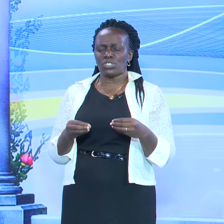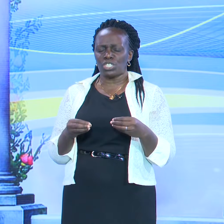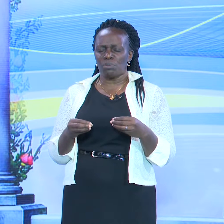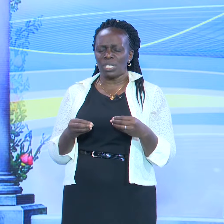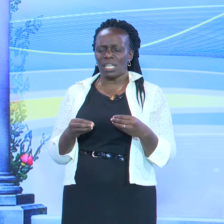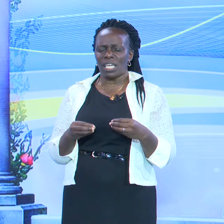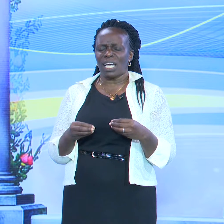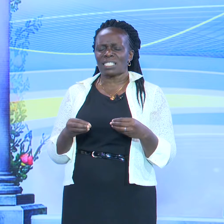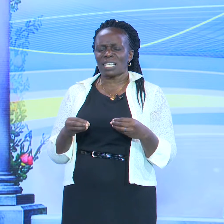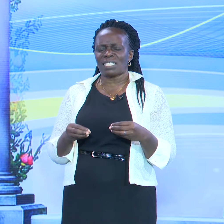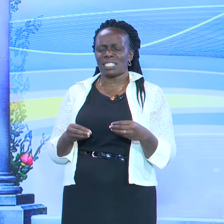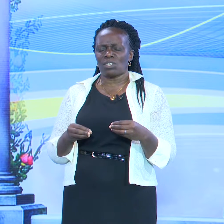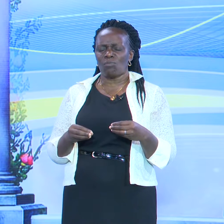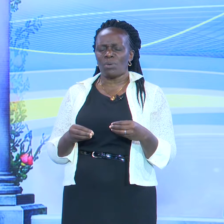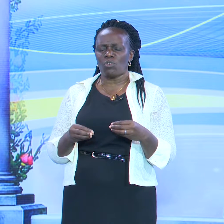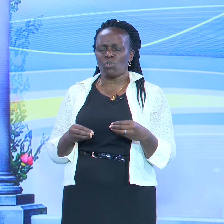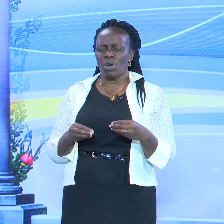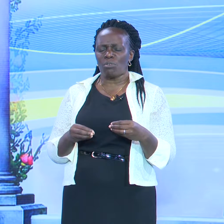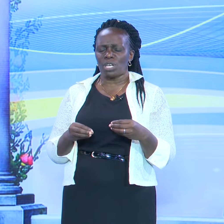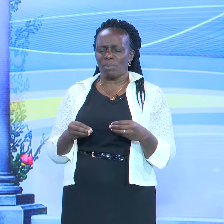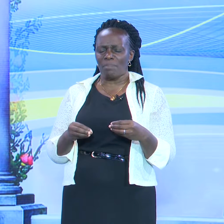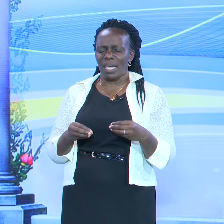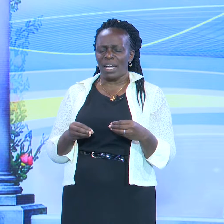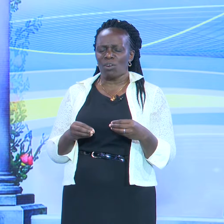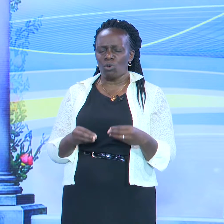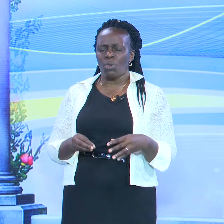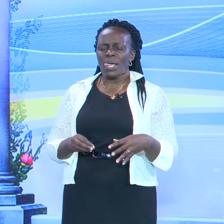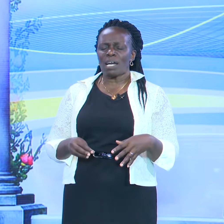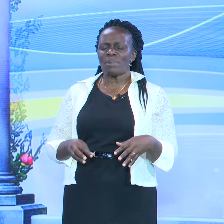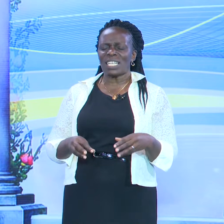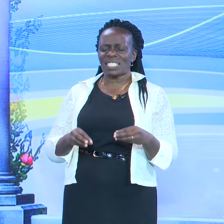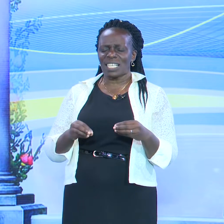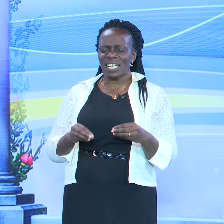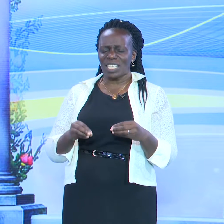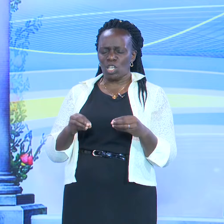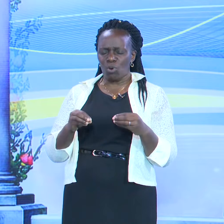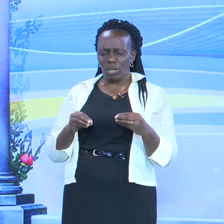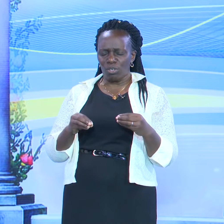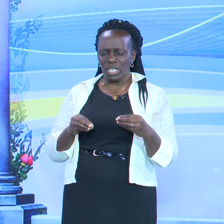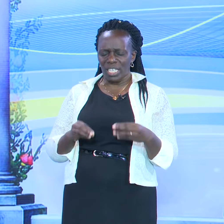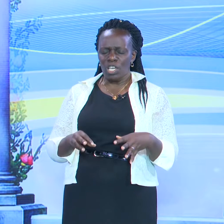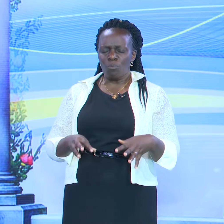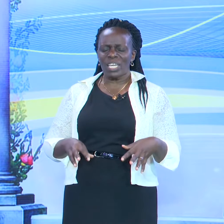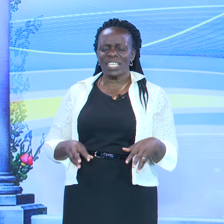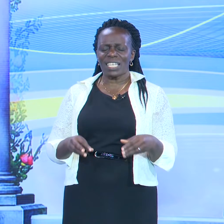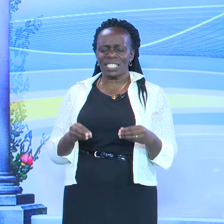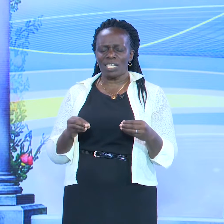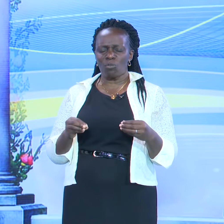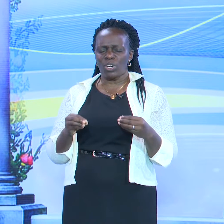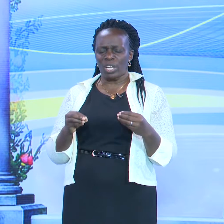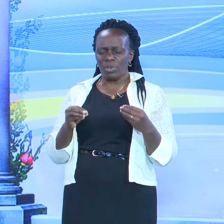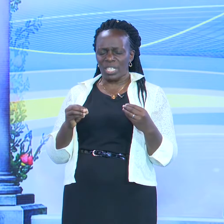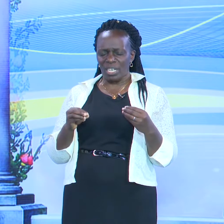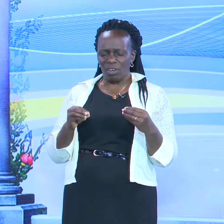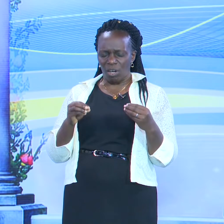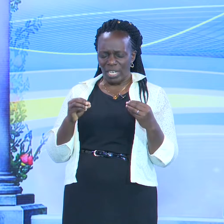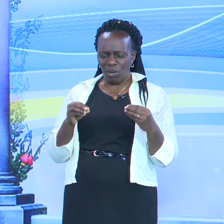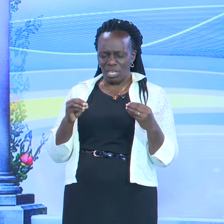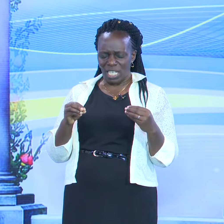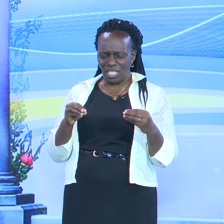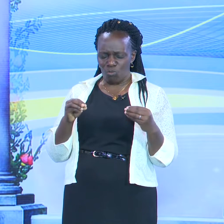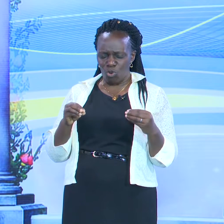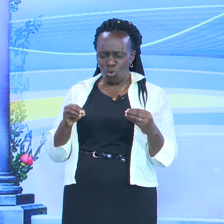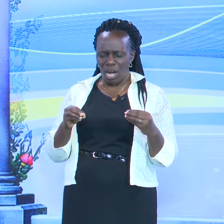Jehova, ishie milele. Asante Jehova, Mungu wangu na baba yangu. Kama nasikiaga nikiwa lonely, pengine sina na wengine